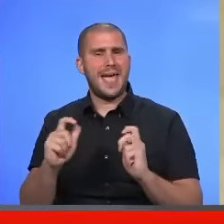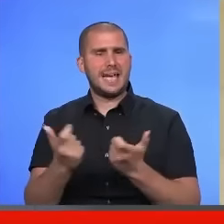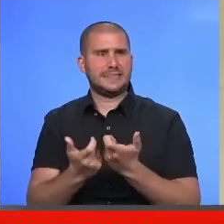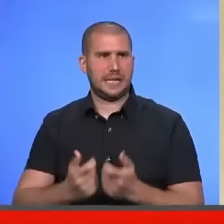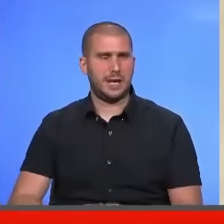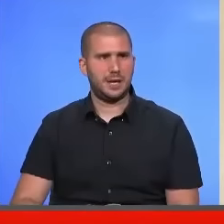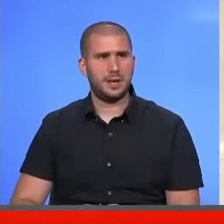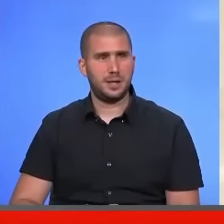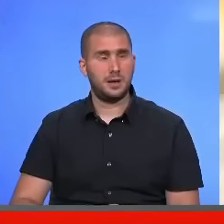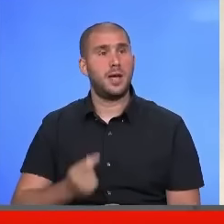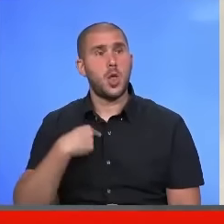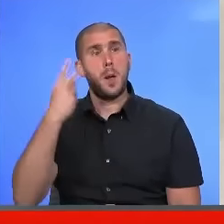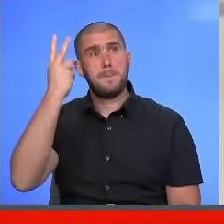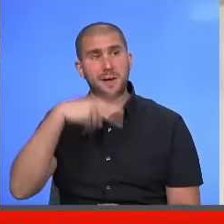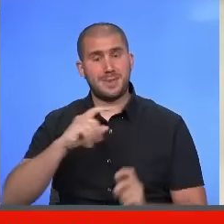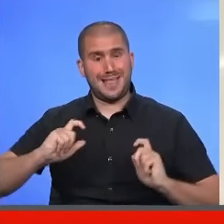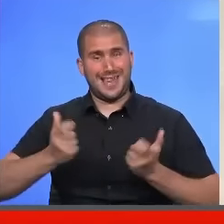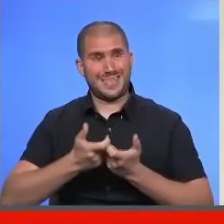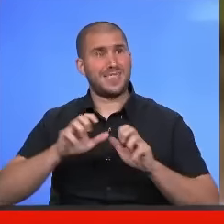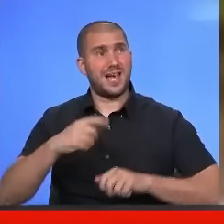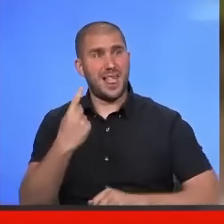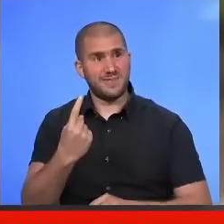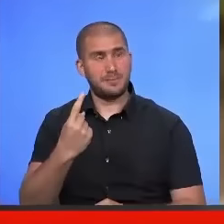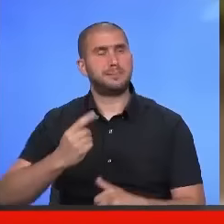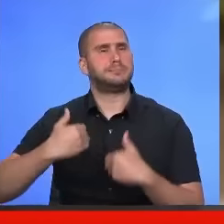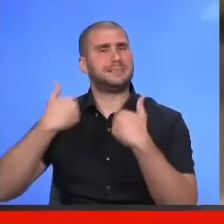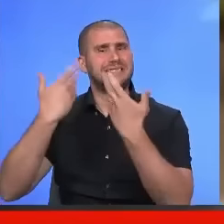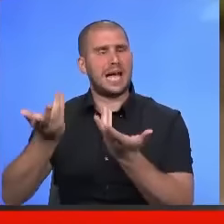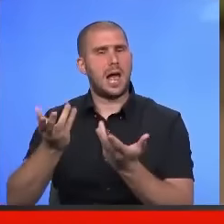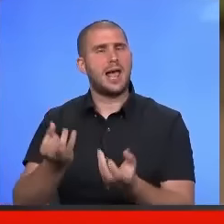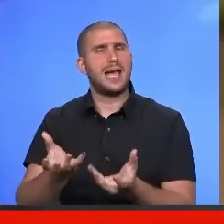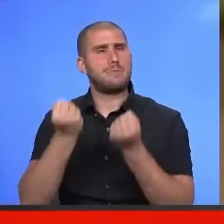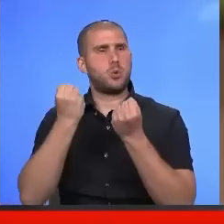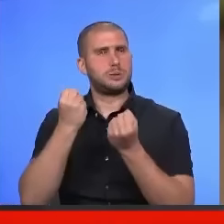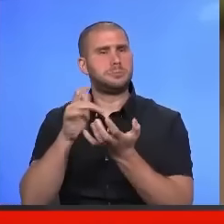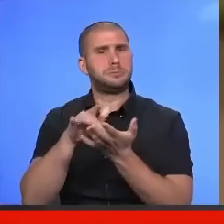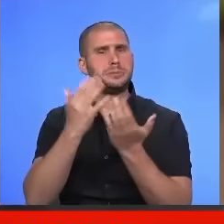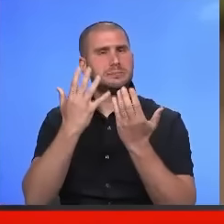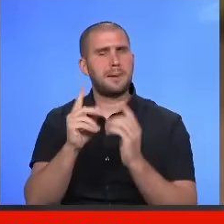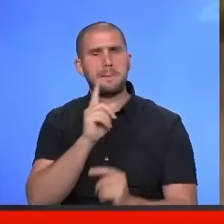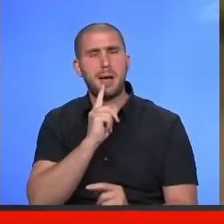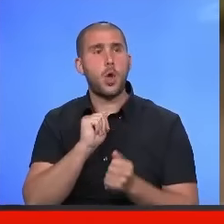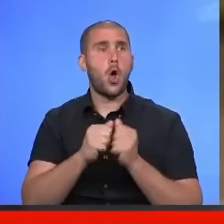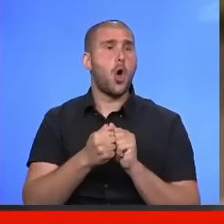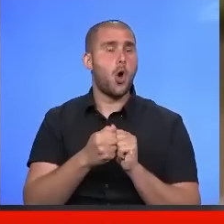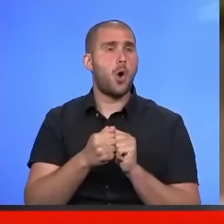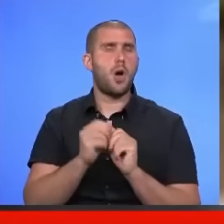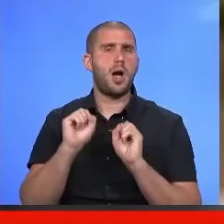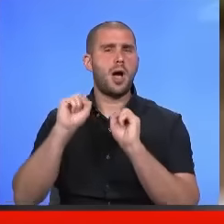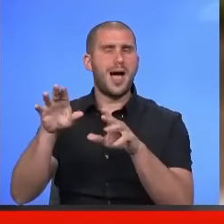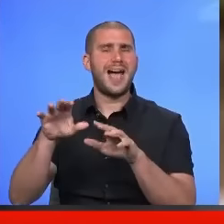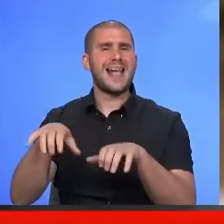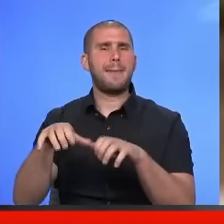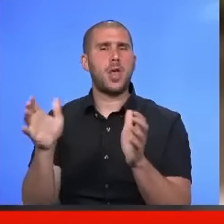להסגר אנחנו מבינים שלחת הכלבים מסירתם לאימוץ במספרים מאוד קטנים או העברתם